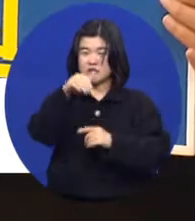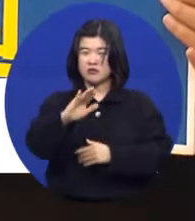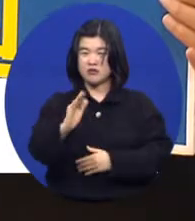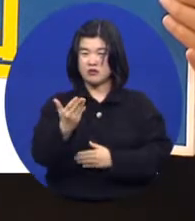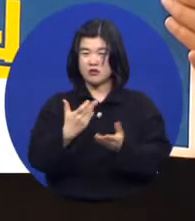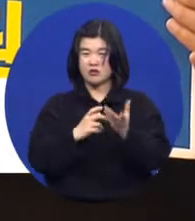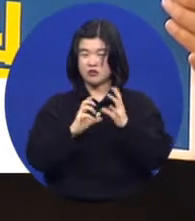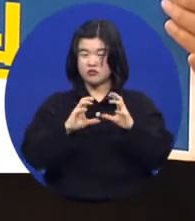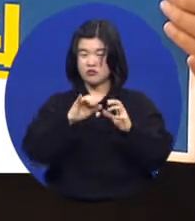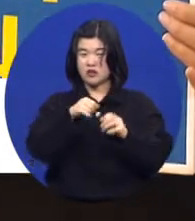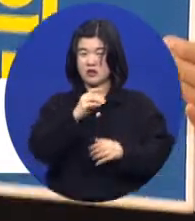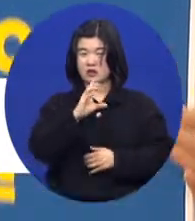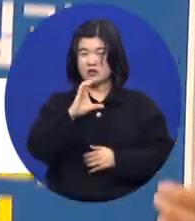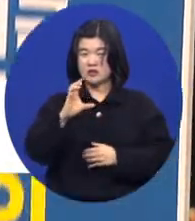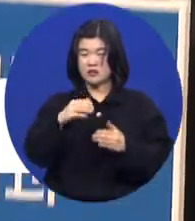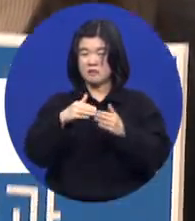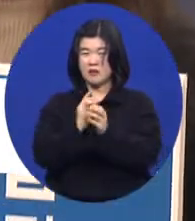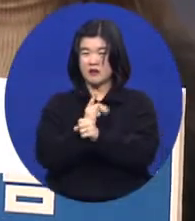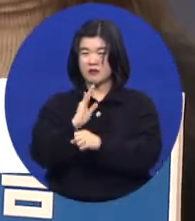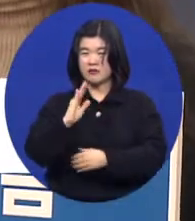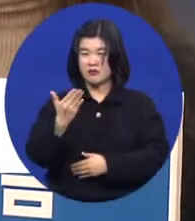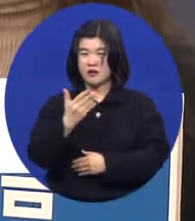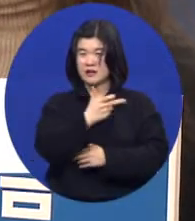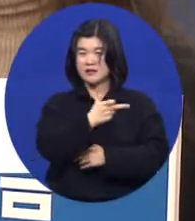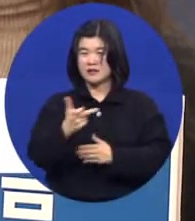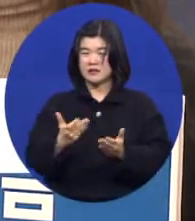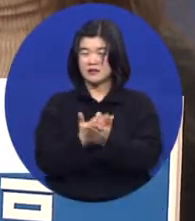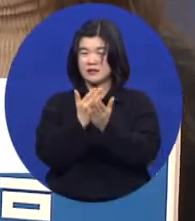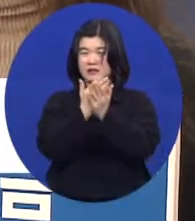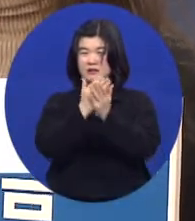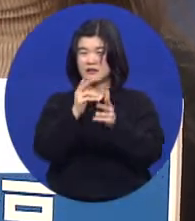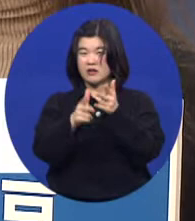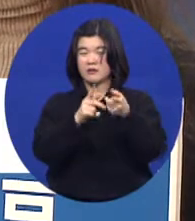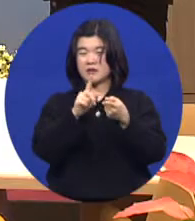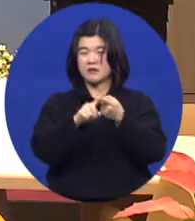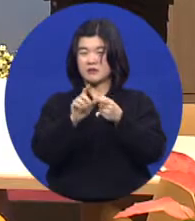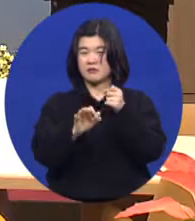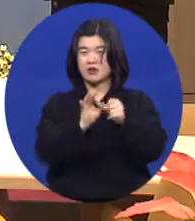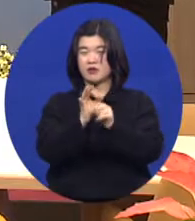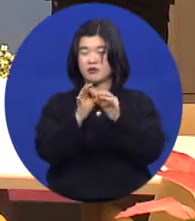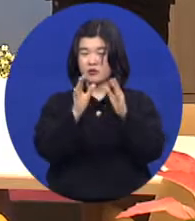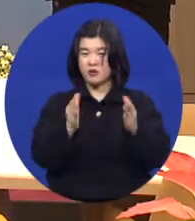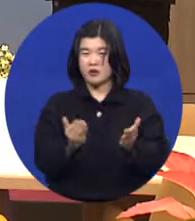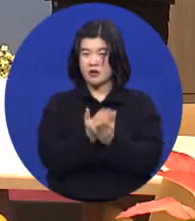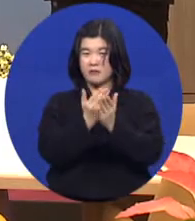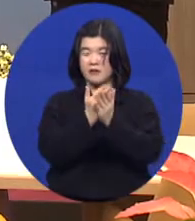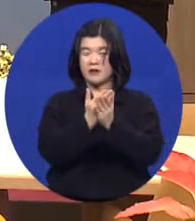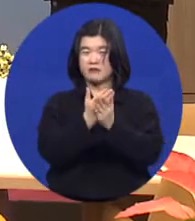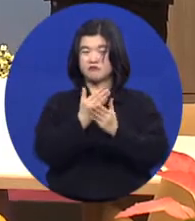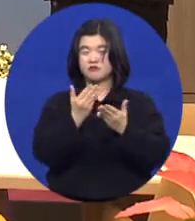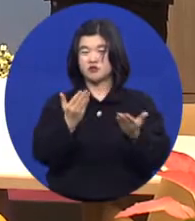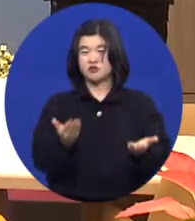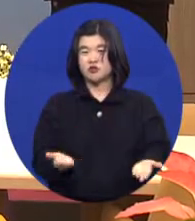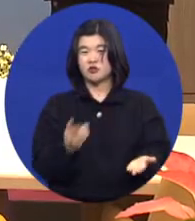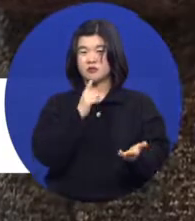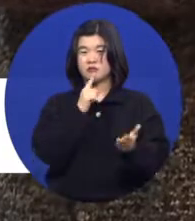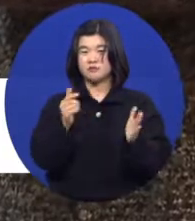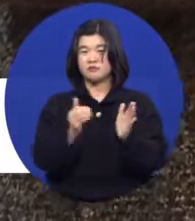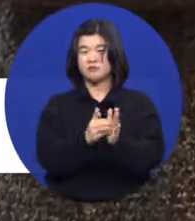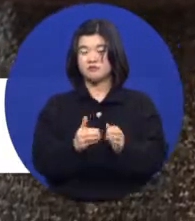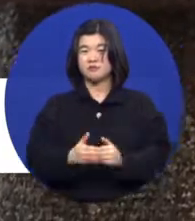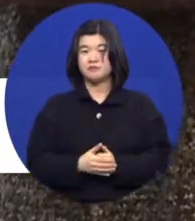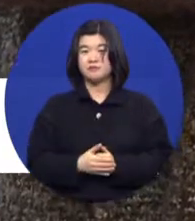제주 국제자유도시 정책을 폐기하고 대규모 개발 사업에 최소 10년간 개발 안식년제를 도입하라고